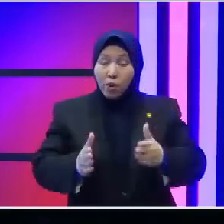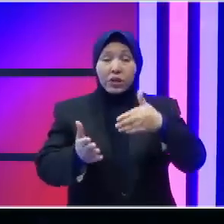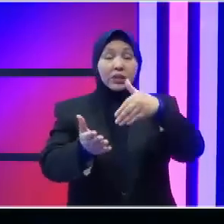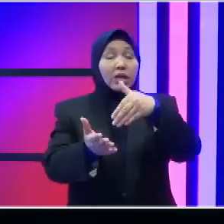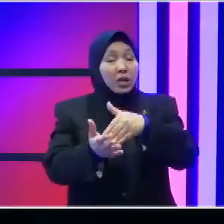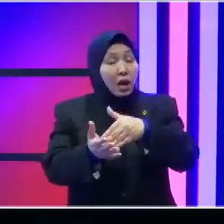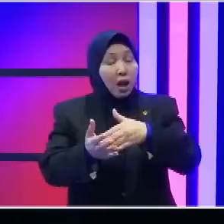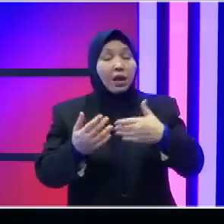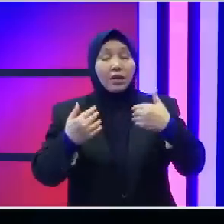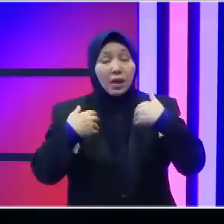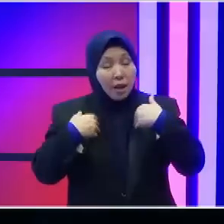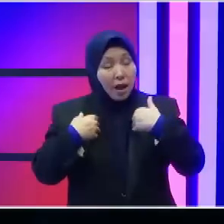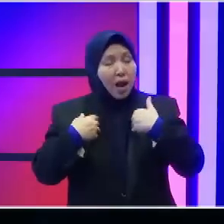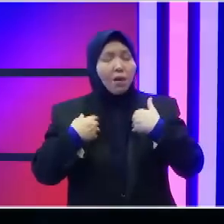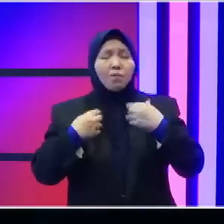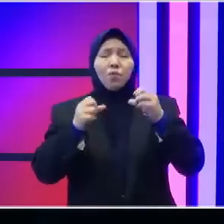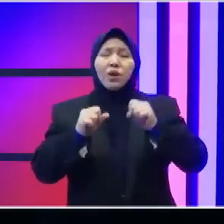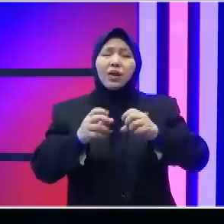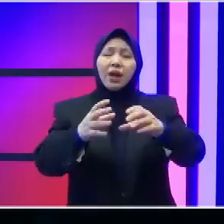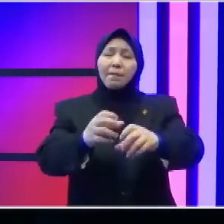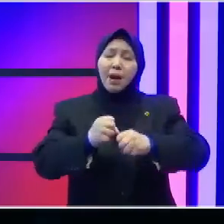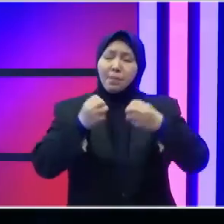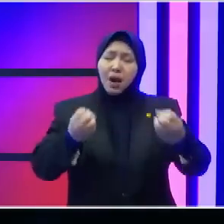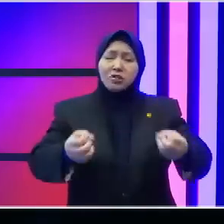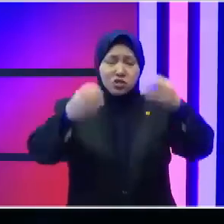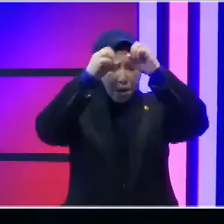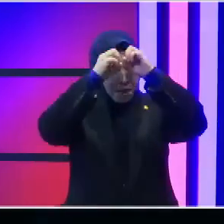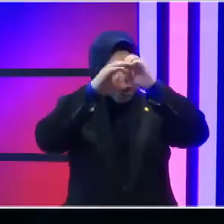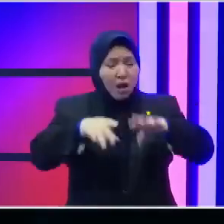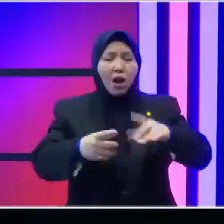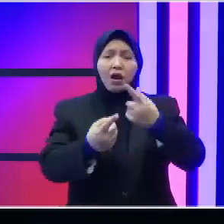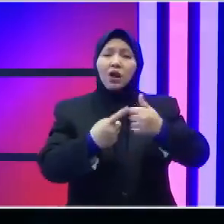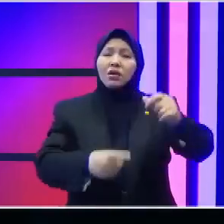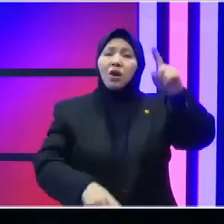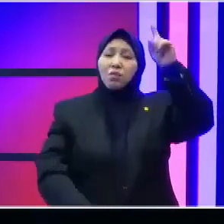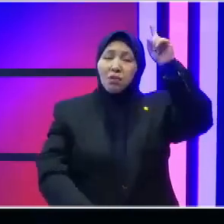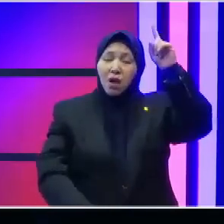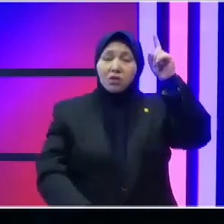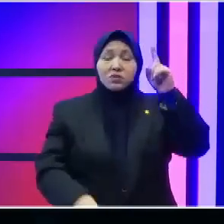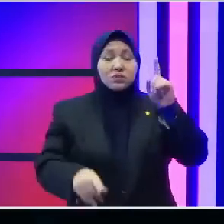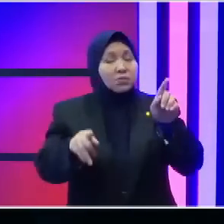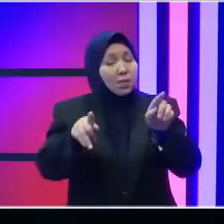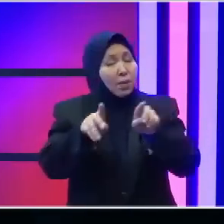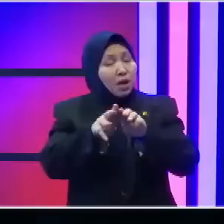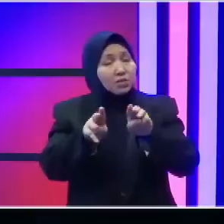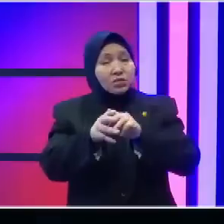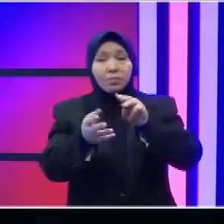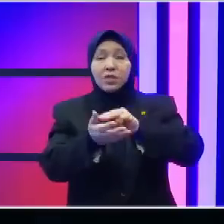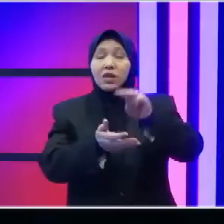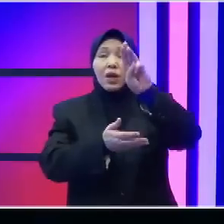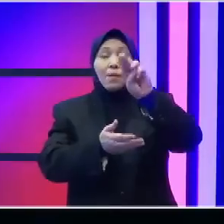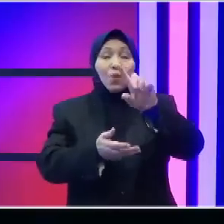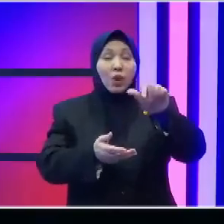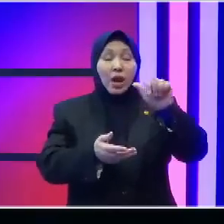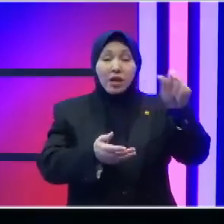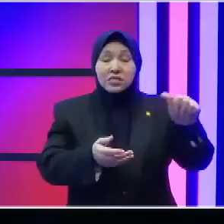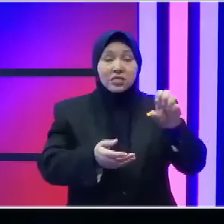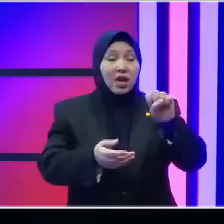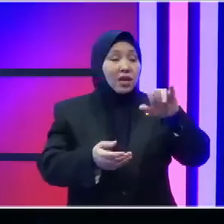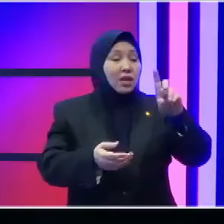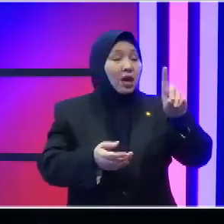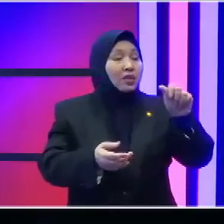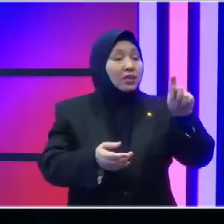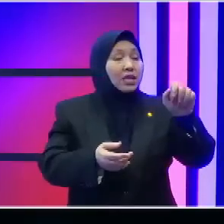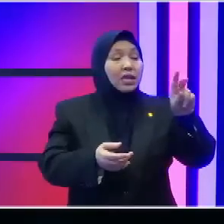akan mengundang pelbagai barakah daripada Allah, seperti mana dimuliakan kepada Sayyidatina